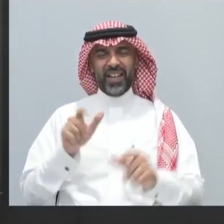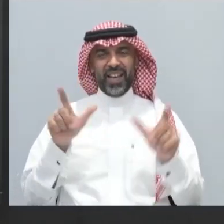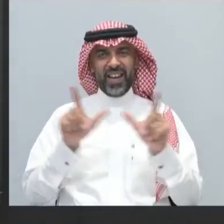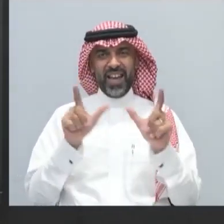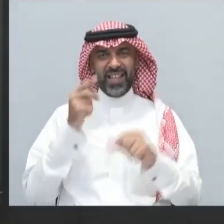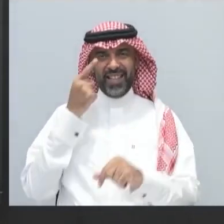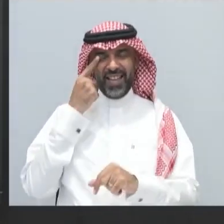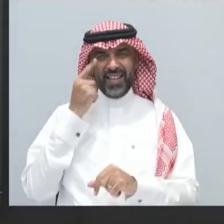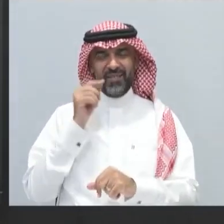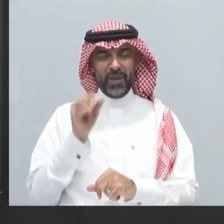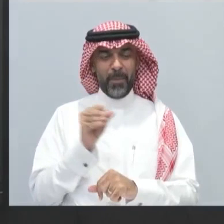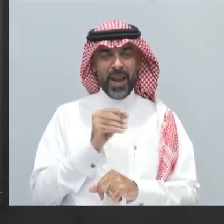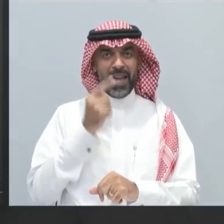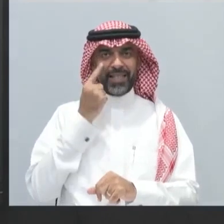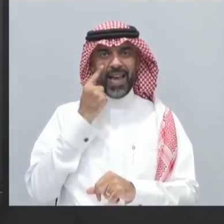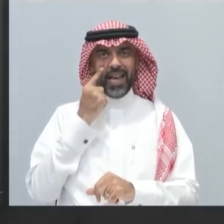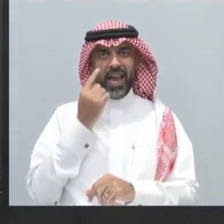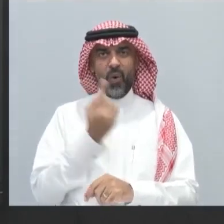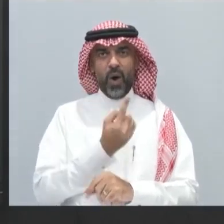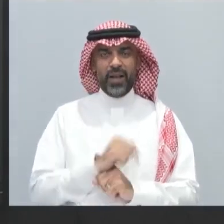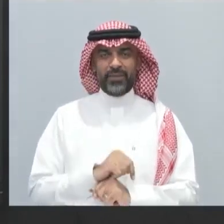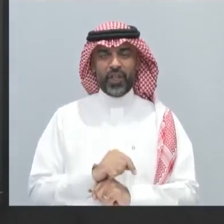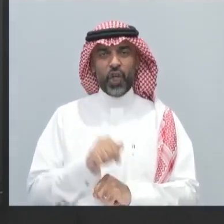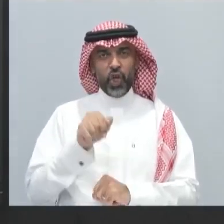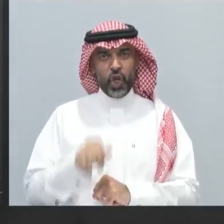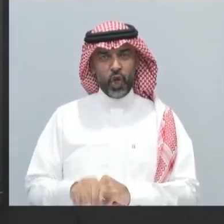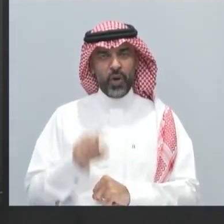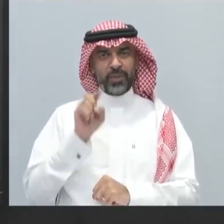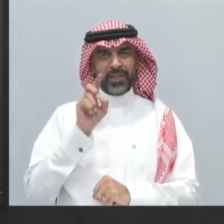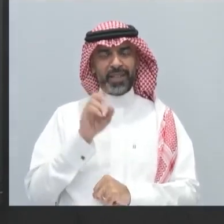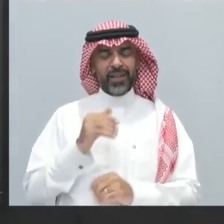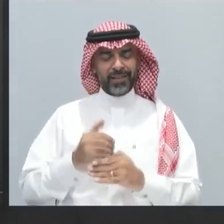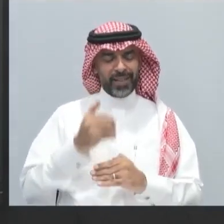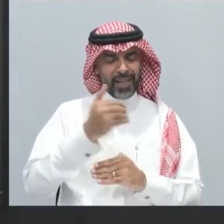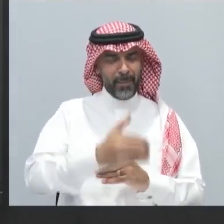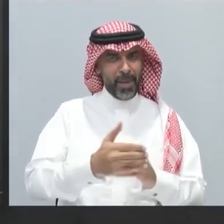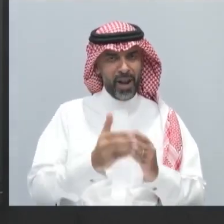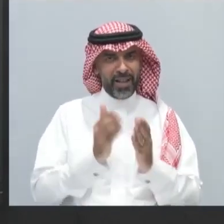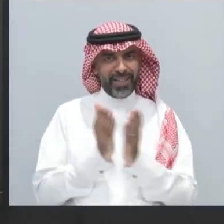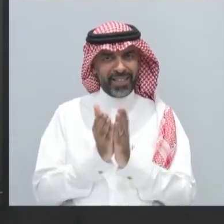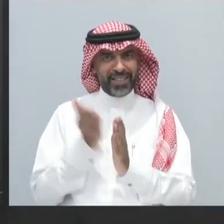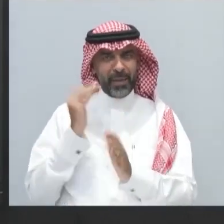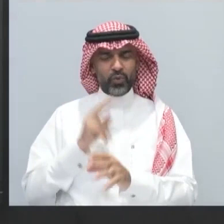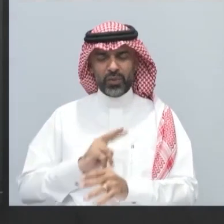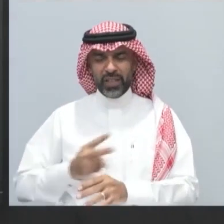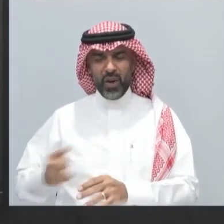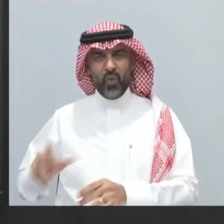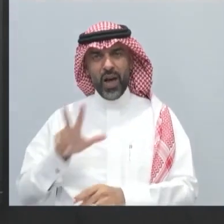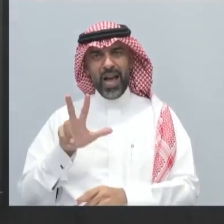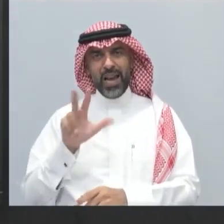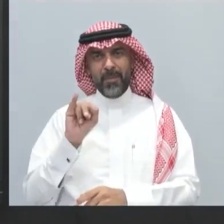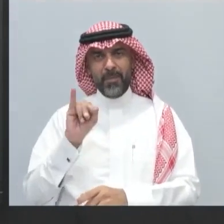عين في منهجنا احياء واحد اليوم باذن الله سوف نستكمل حديثنا عن تنوع